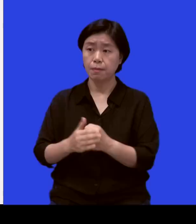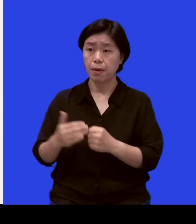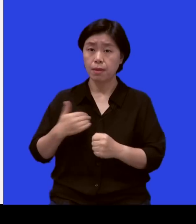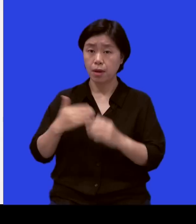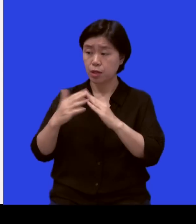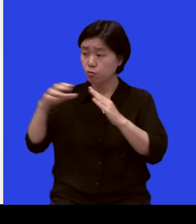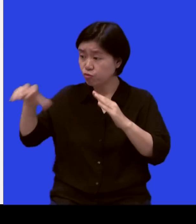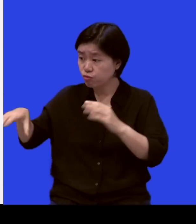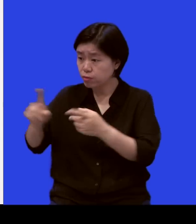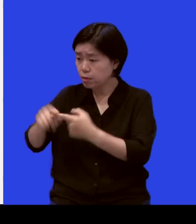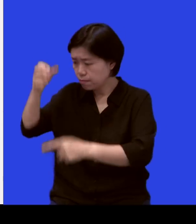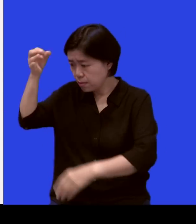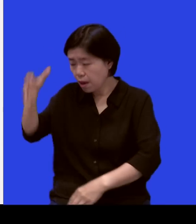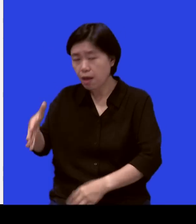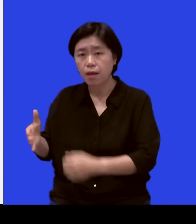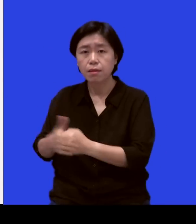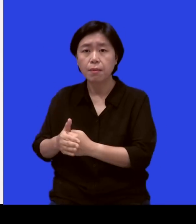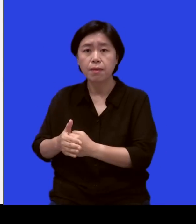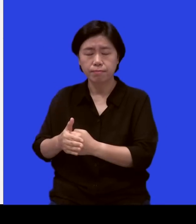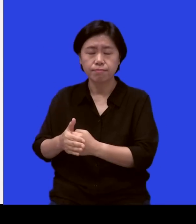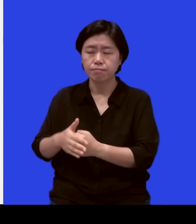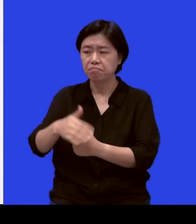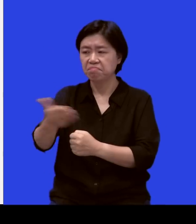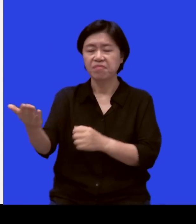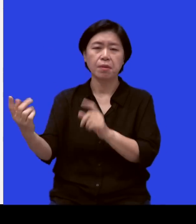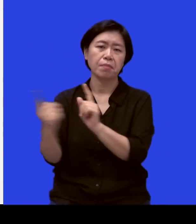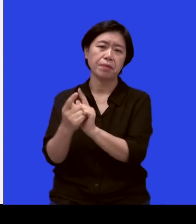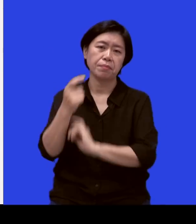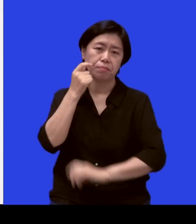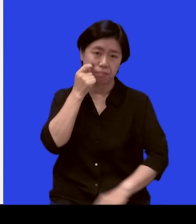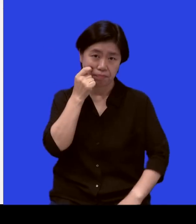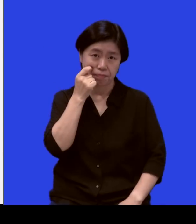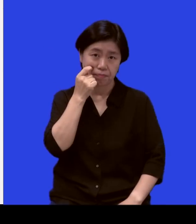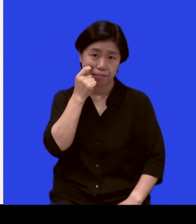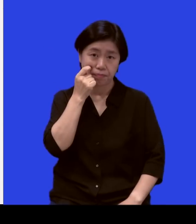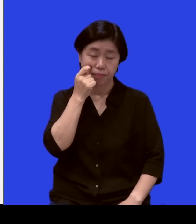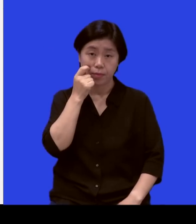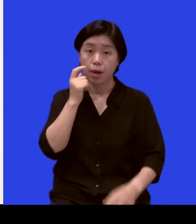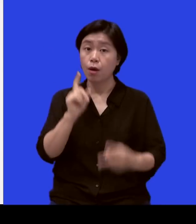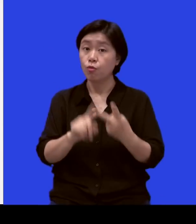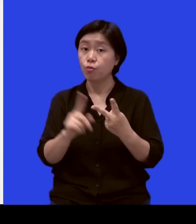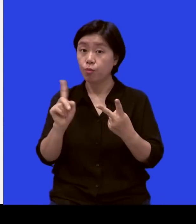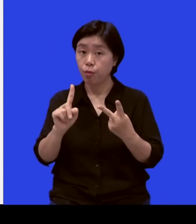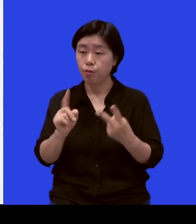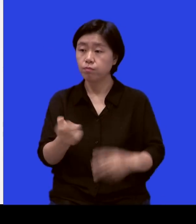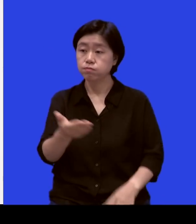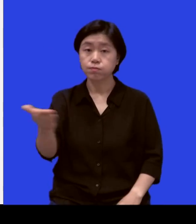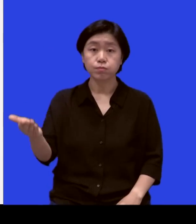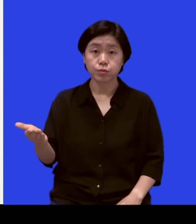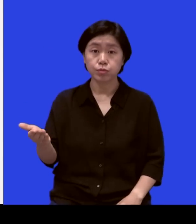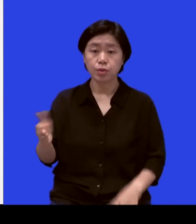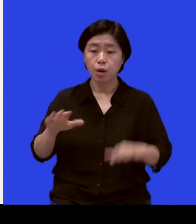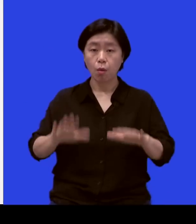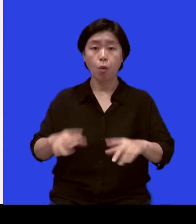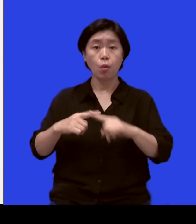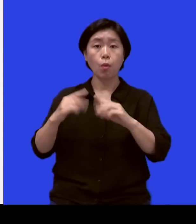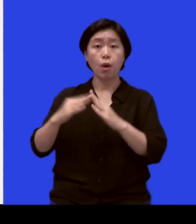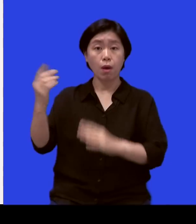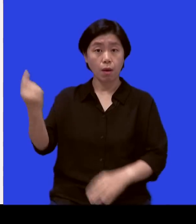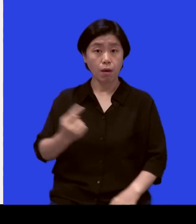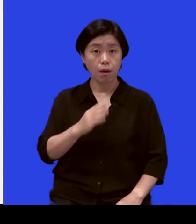이거 못한다. 그리고 또 하나는 여러분들은 이제 교회 와서